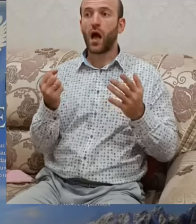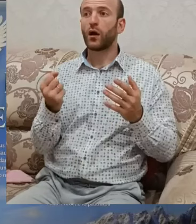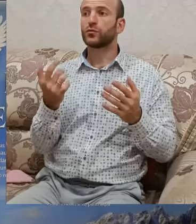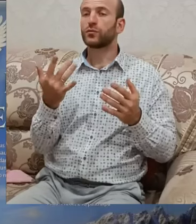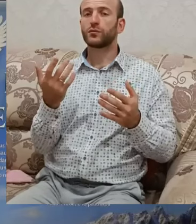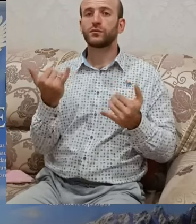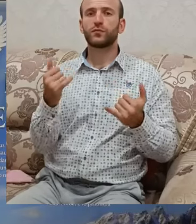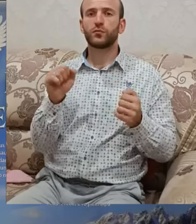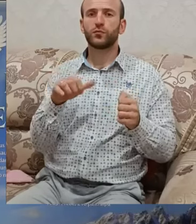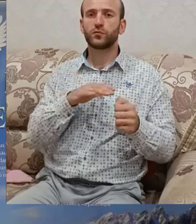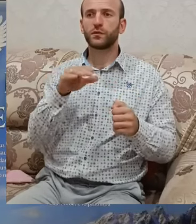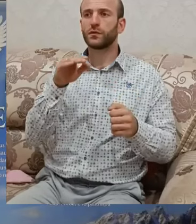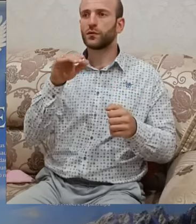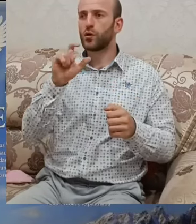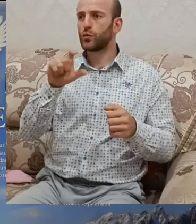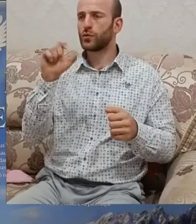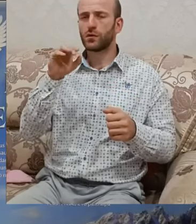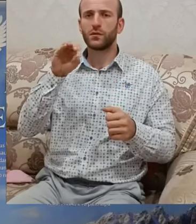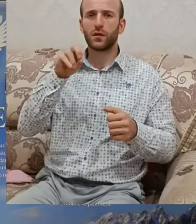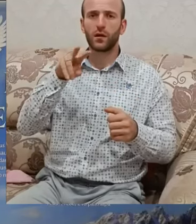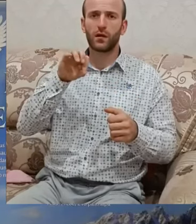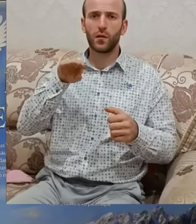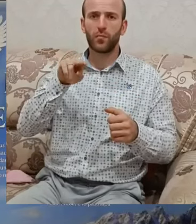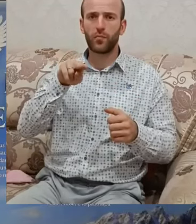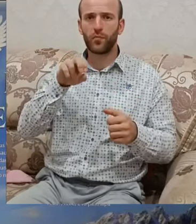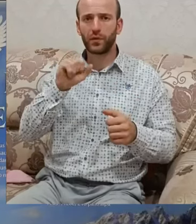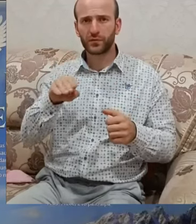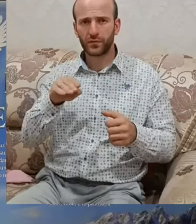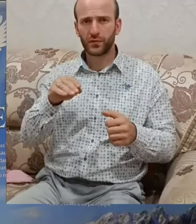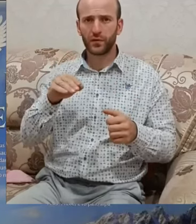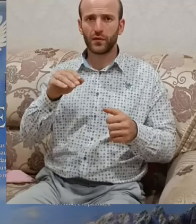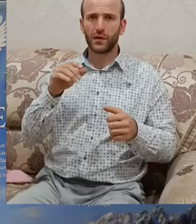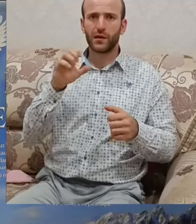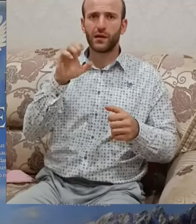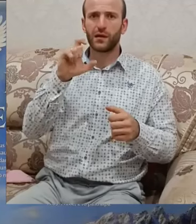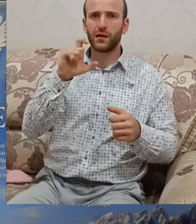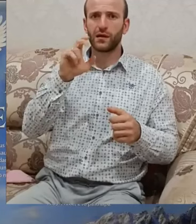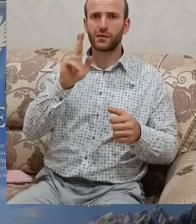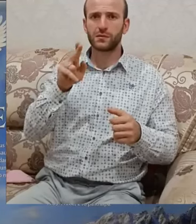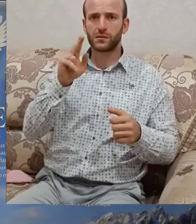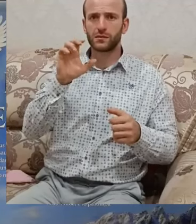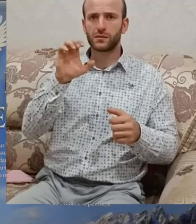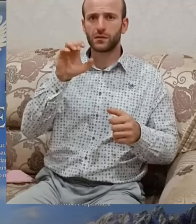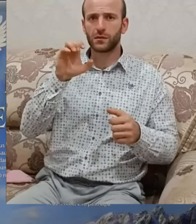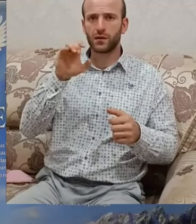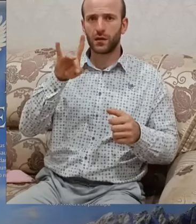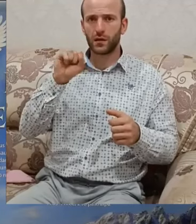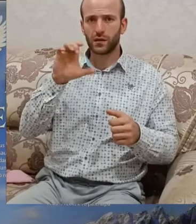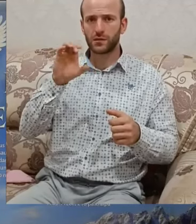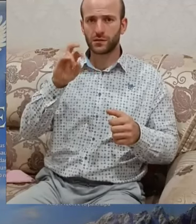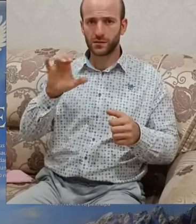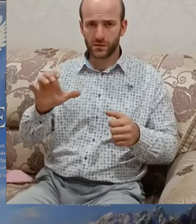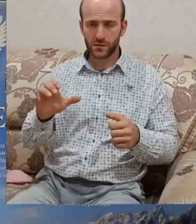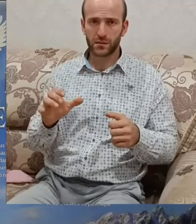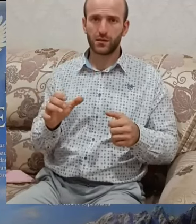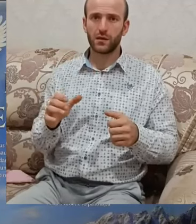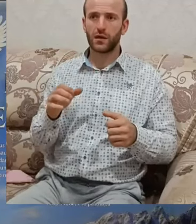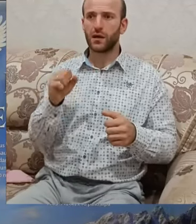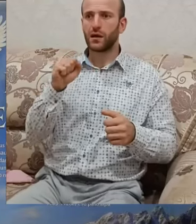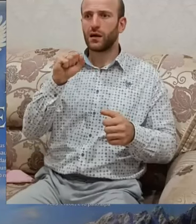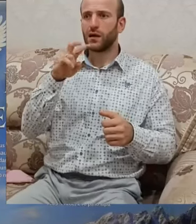vazmožnosti, spasobnosti? Kiek šiandien teologijos, samprotavimų, skolka šiandien teologijos, analizavimų,